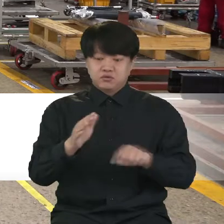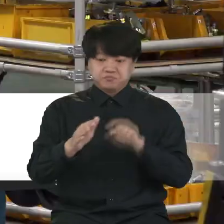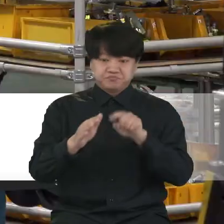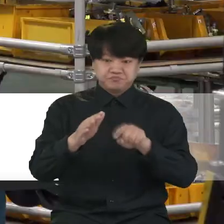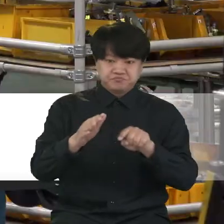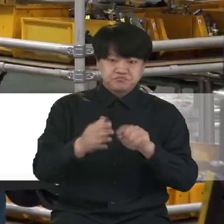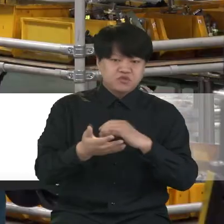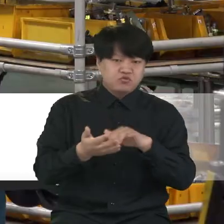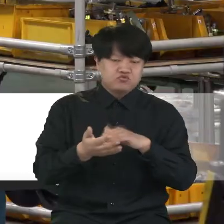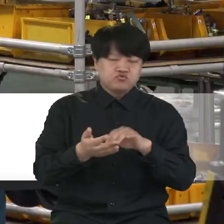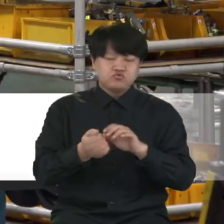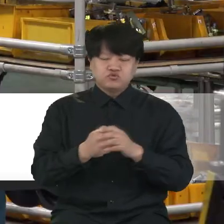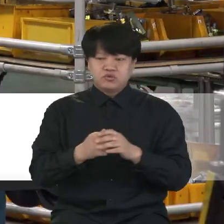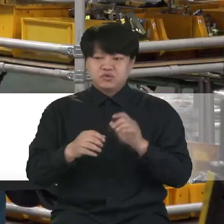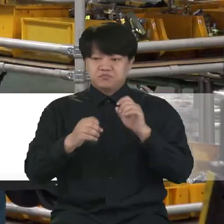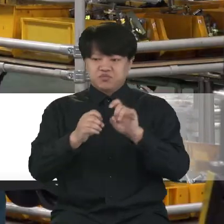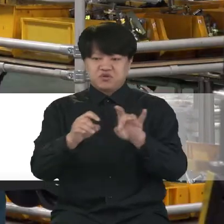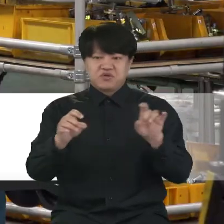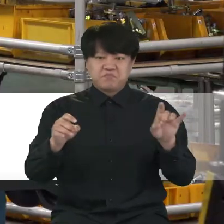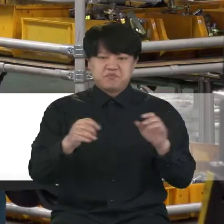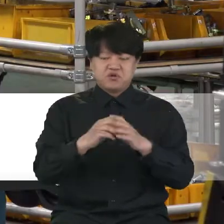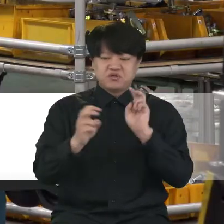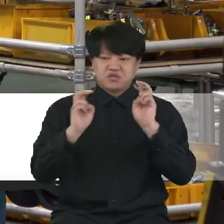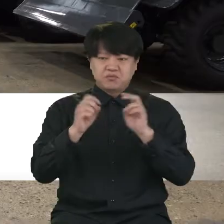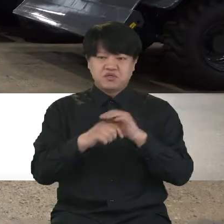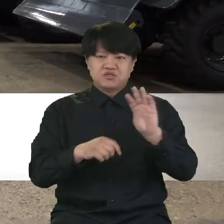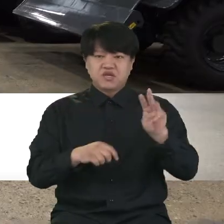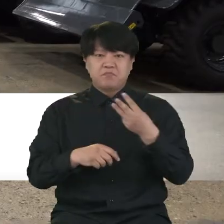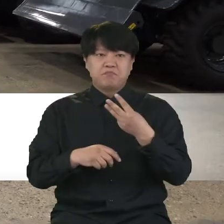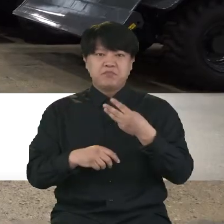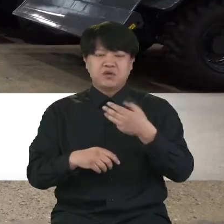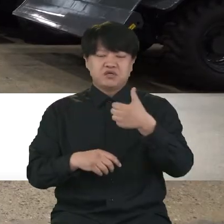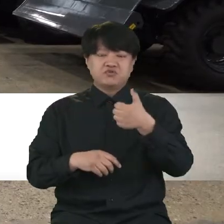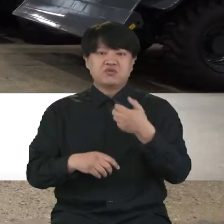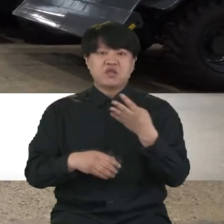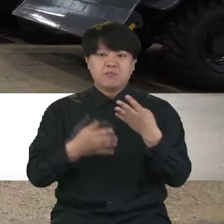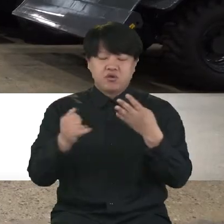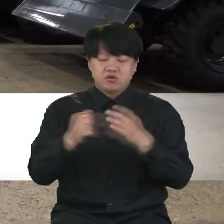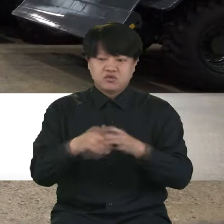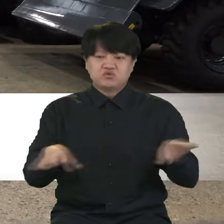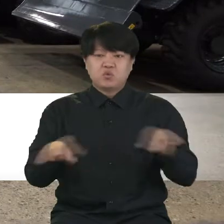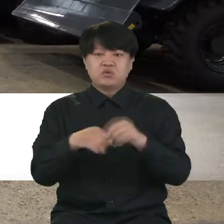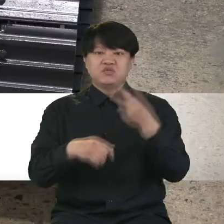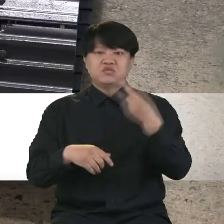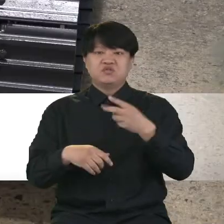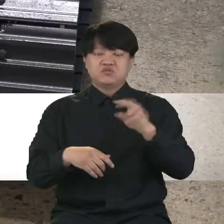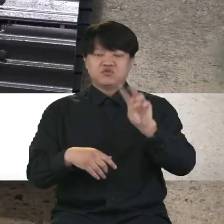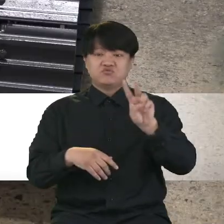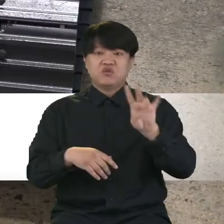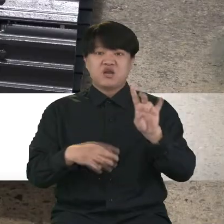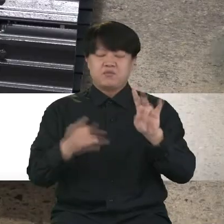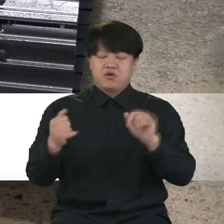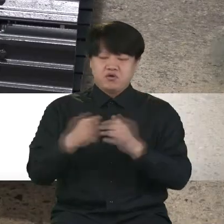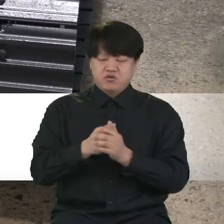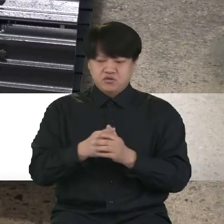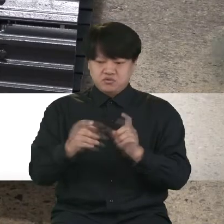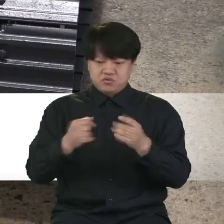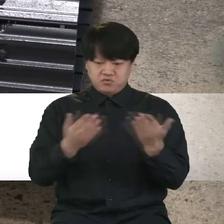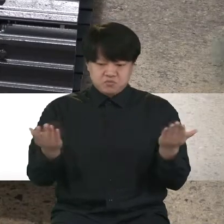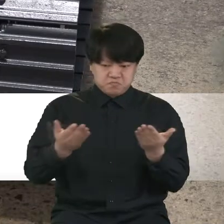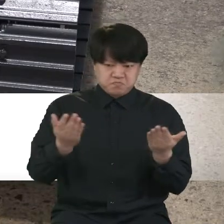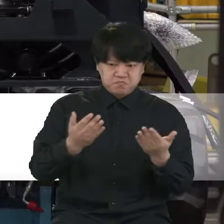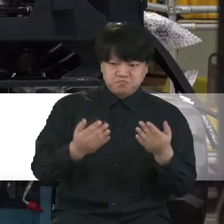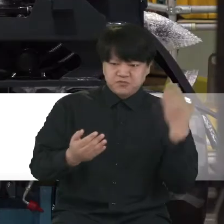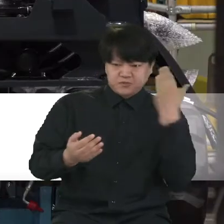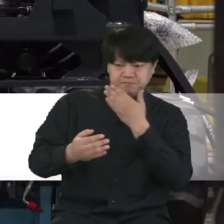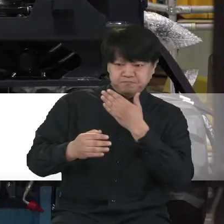외국인 근로자는 개별 기업체 3 백신 4명 을 비롯하여 총 2천 23명이 며 시는 이들의 글로 위생 수칙 준수